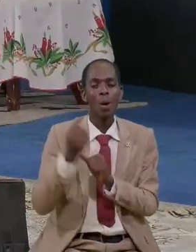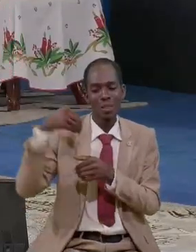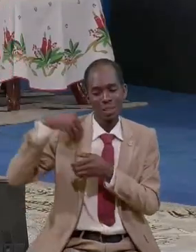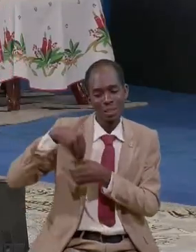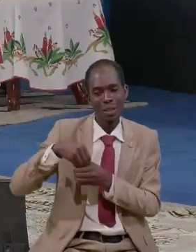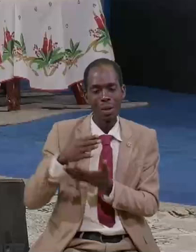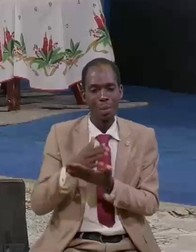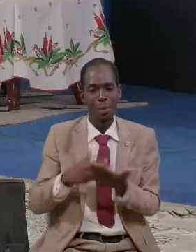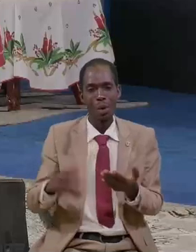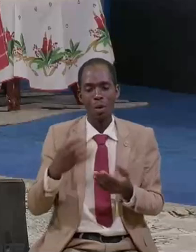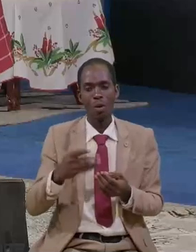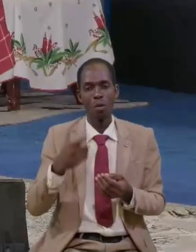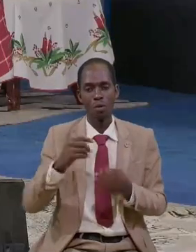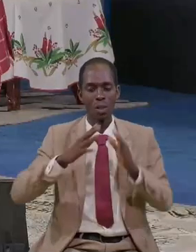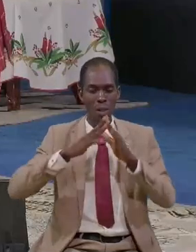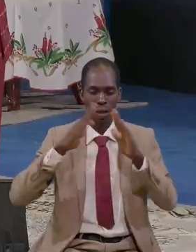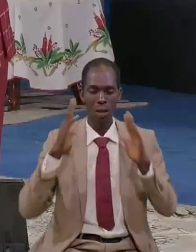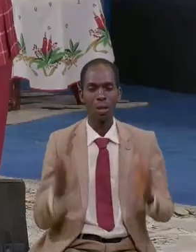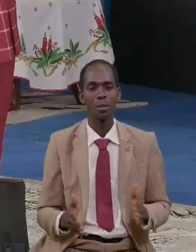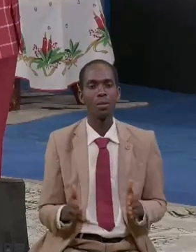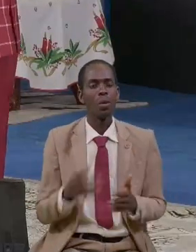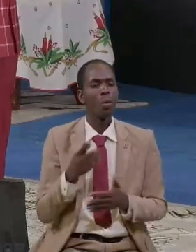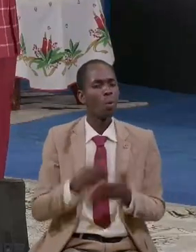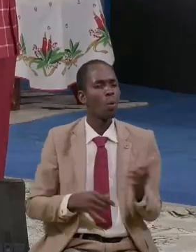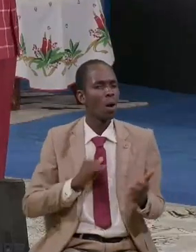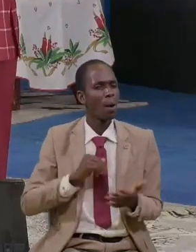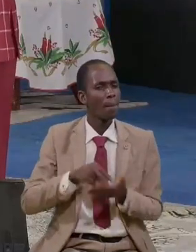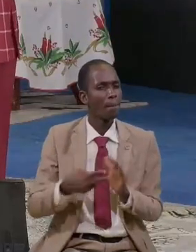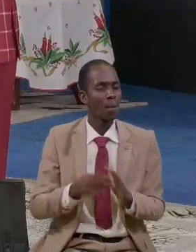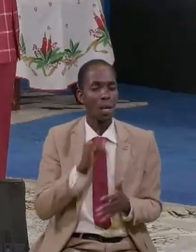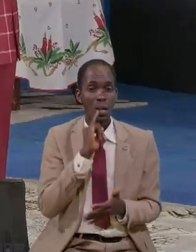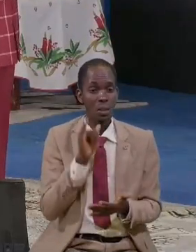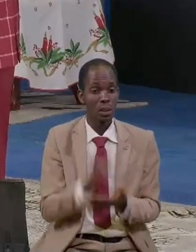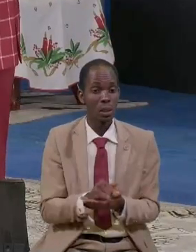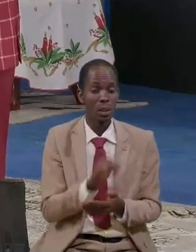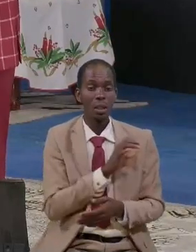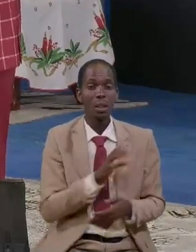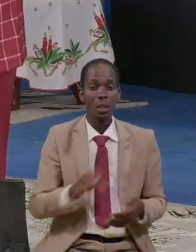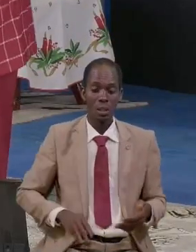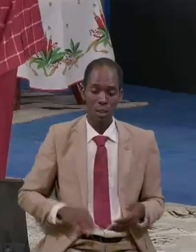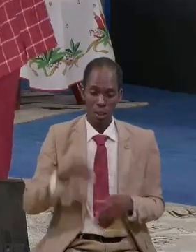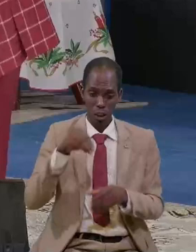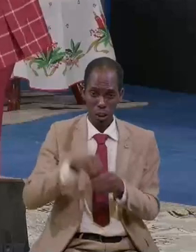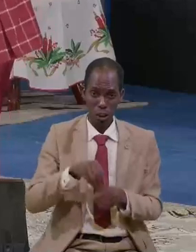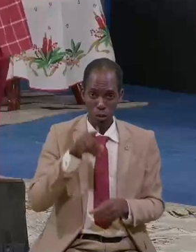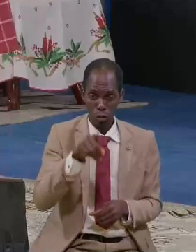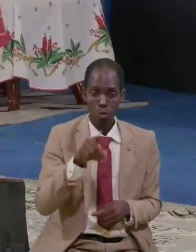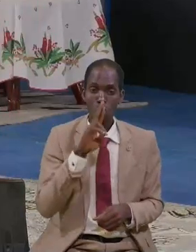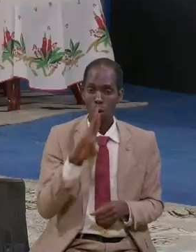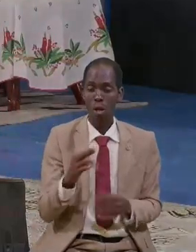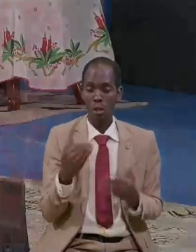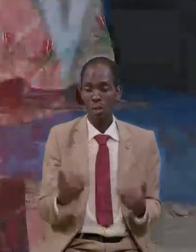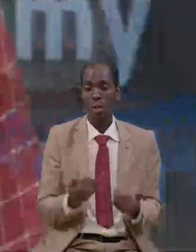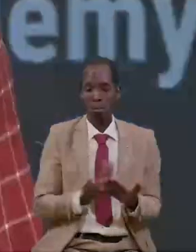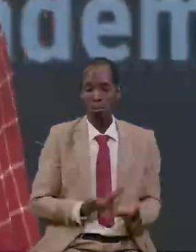La partie intérieure des chambres, de toute la maison. Ce que je veux dire par là, Christ en toi, tu es né de